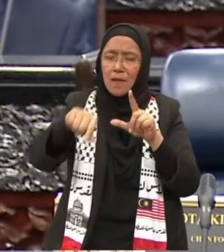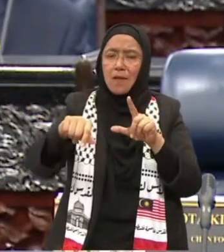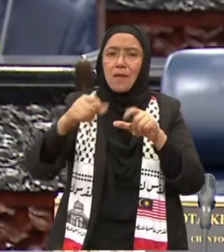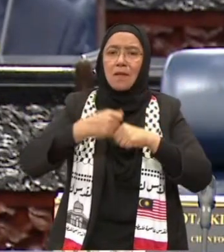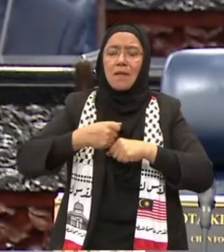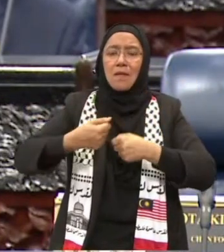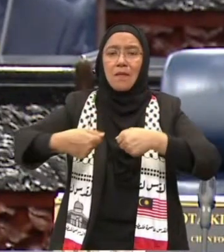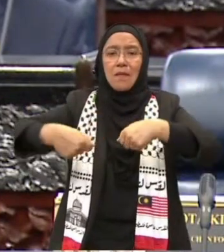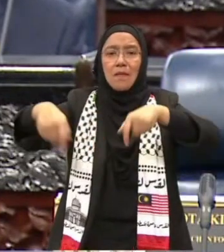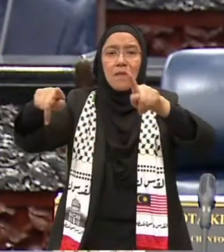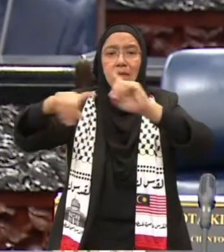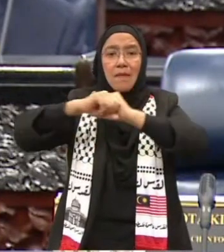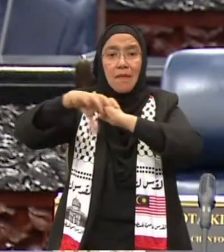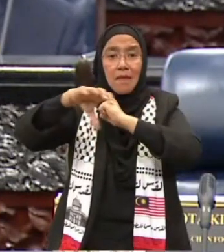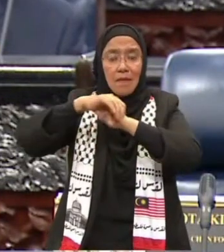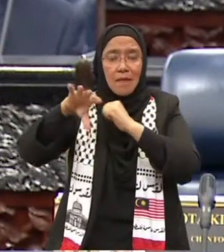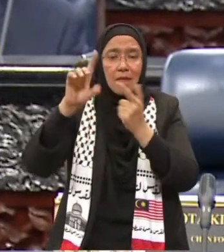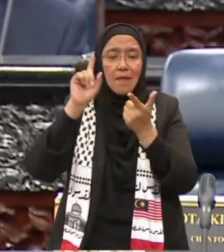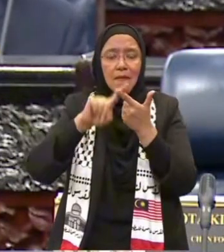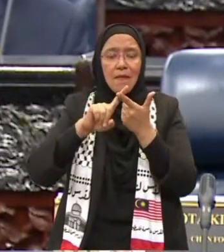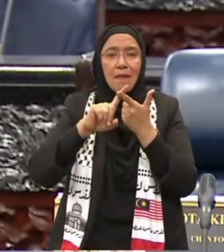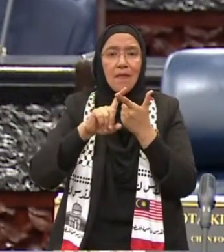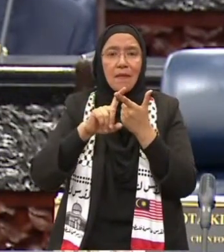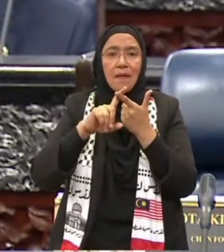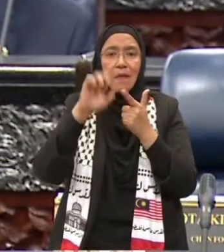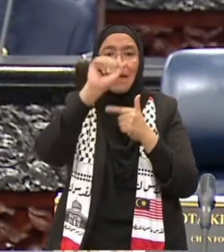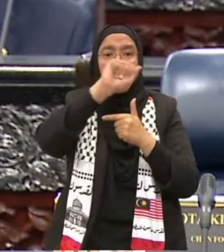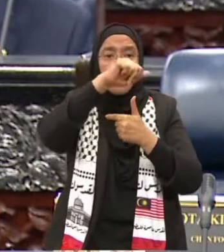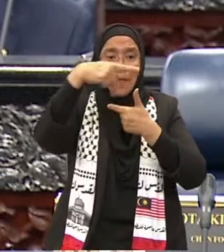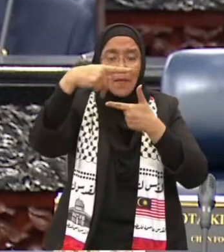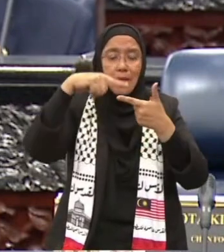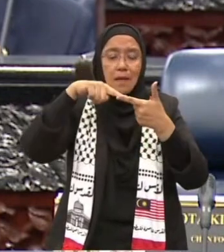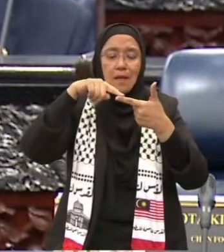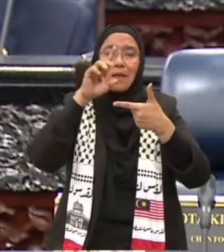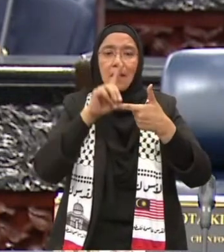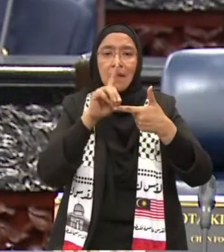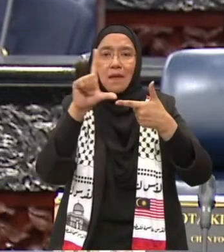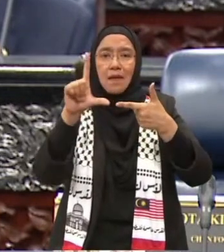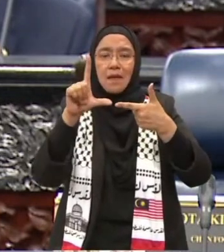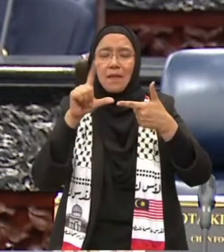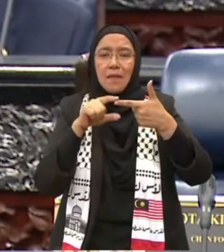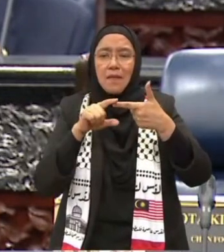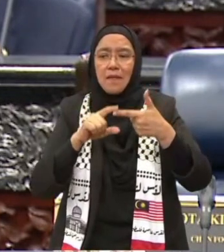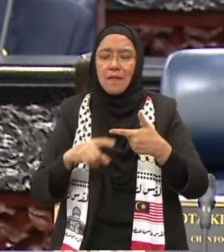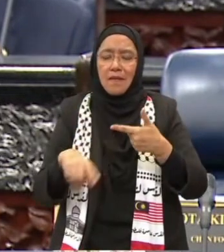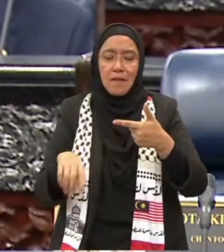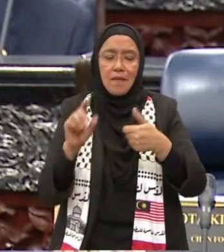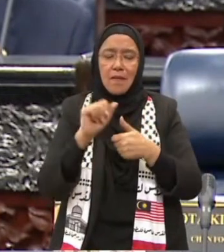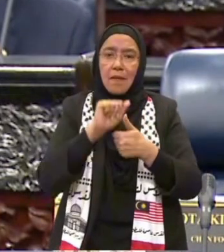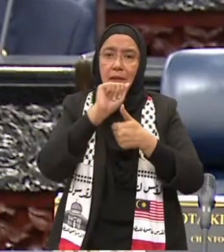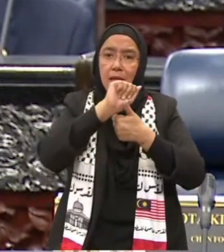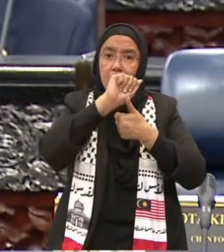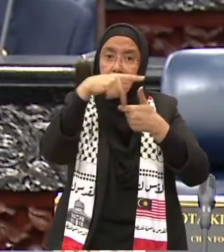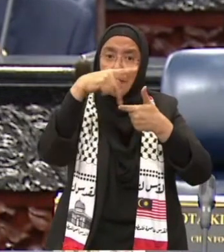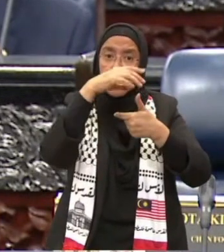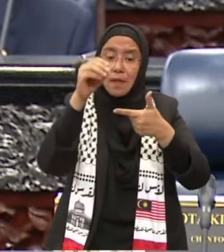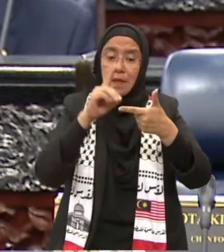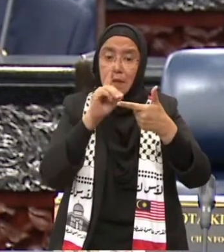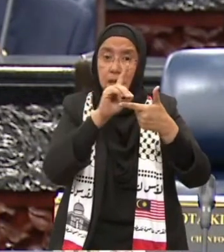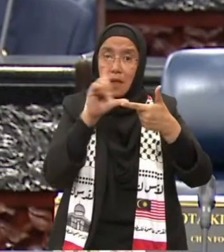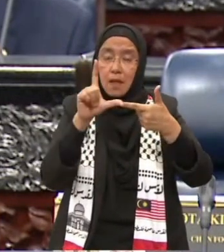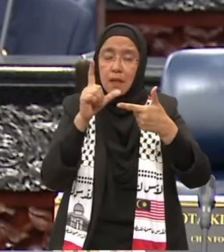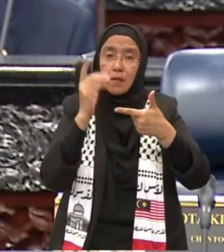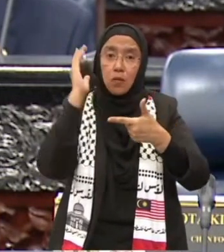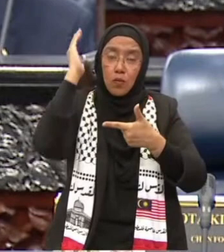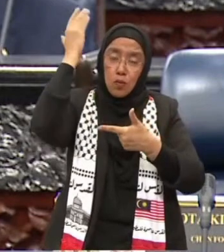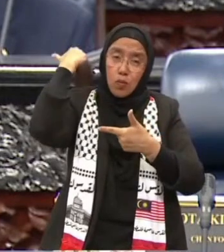juga permit sebagai lesen pemaju DL. Dulu sebelum sebelum ini APDL itu didapatkan